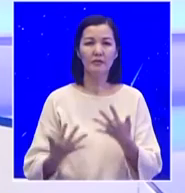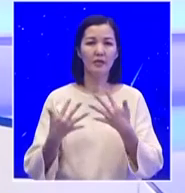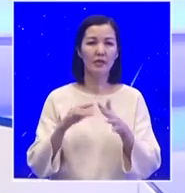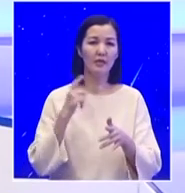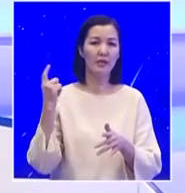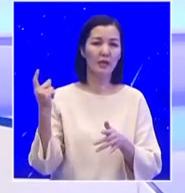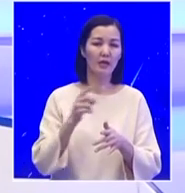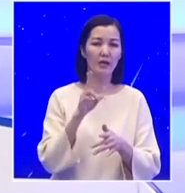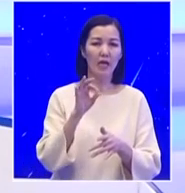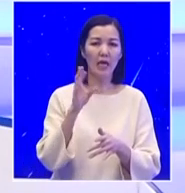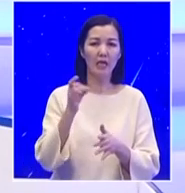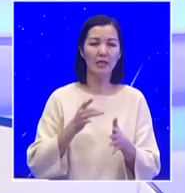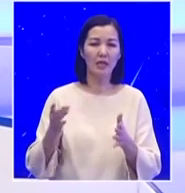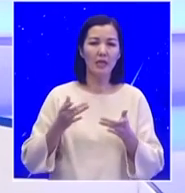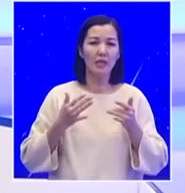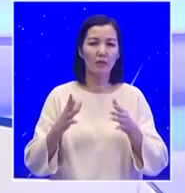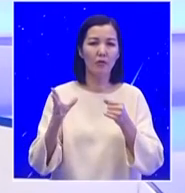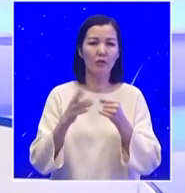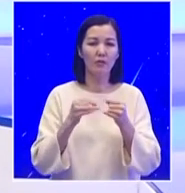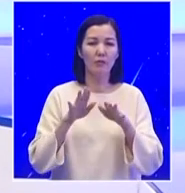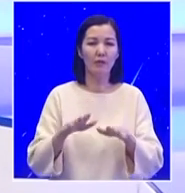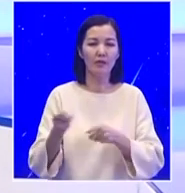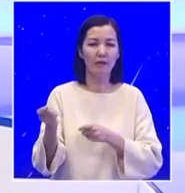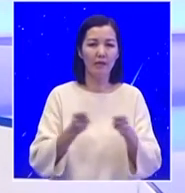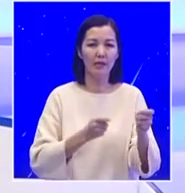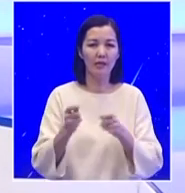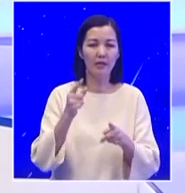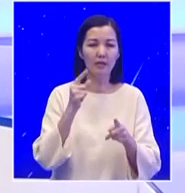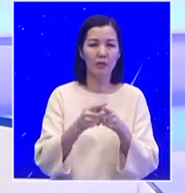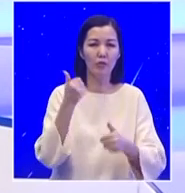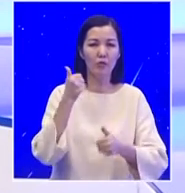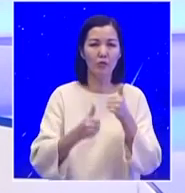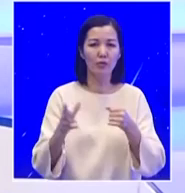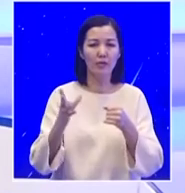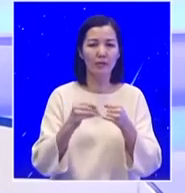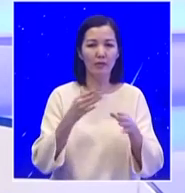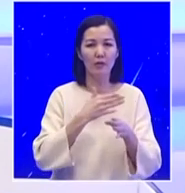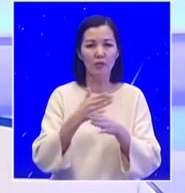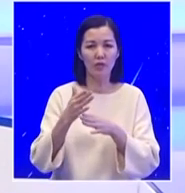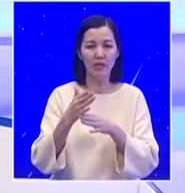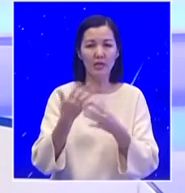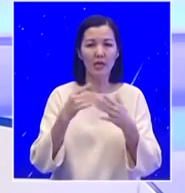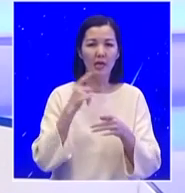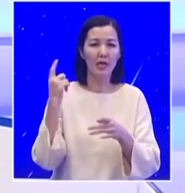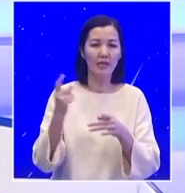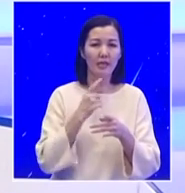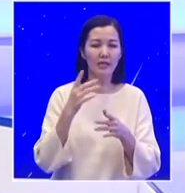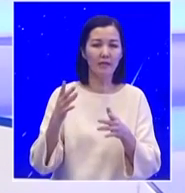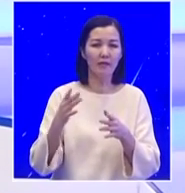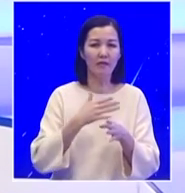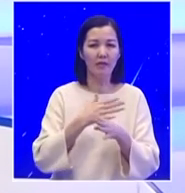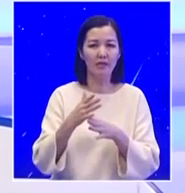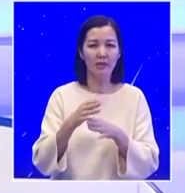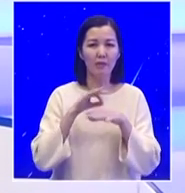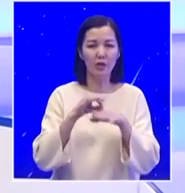Крестьяне Кигинского района требуют землю у местных властей. По их словам, конкурс на земельные участки сельскохозяйственного назначения,